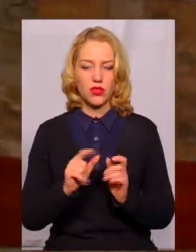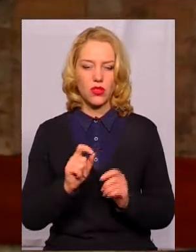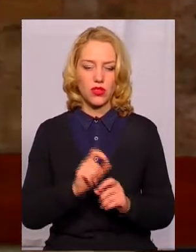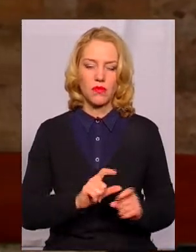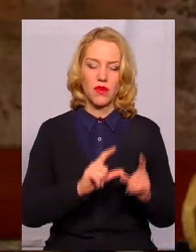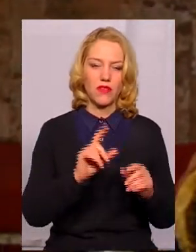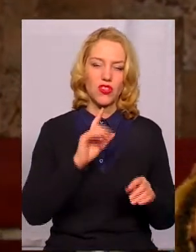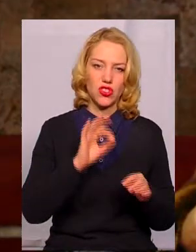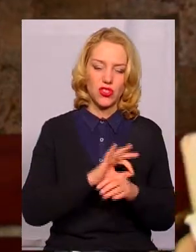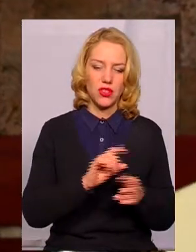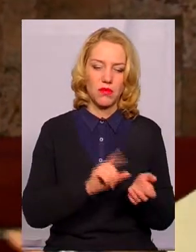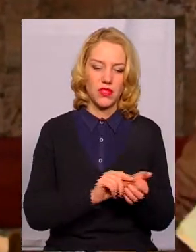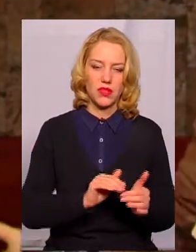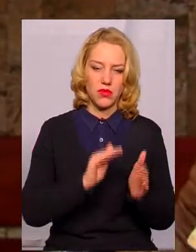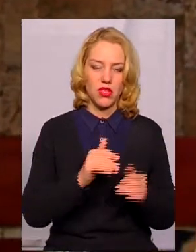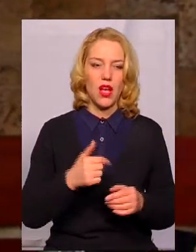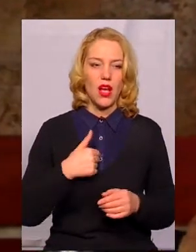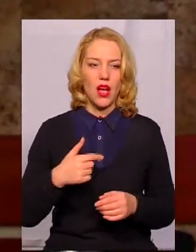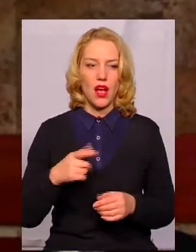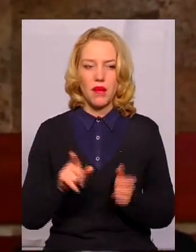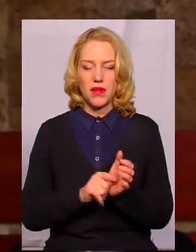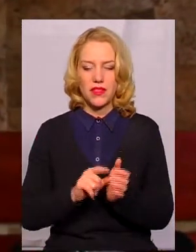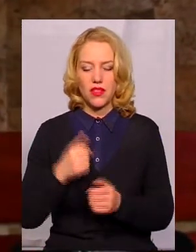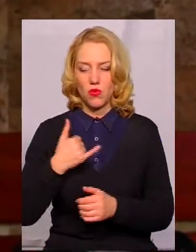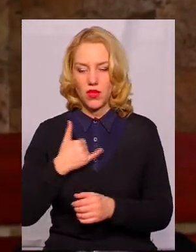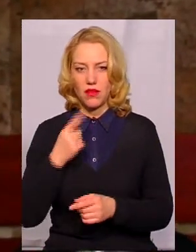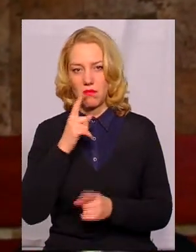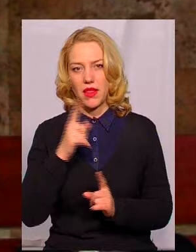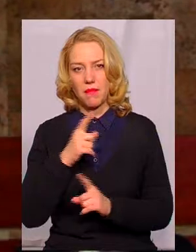мене, хоч ніби прилічно діти, але це все зноски. А пенсія мінімальна. Так що,